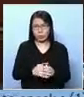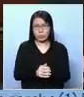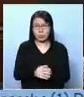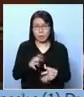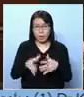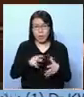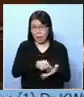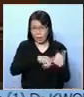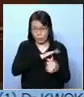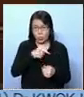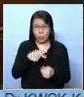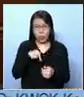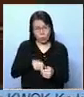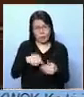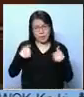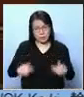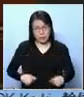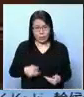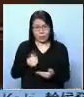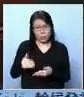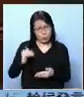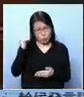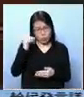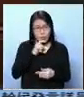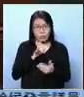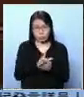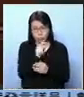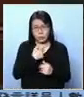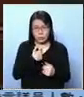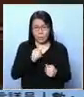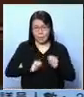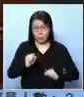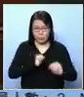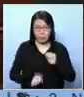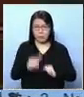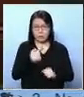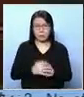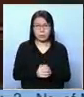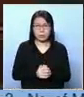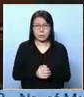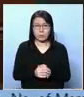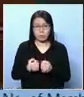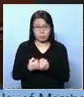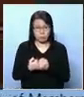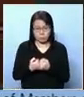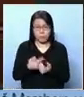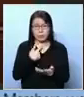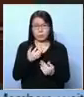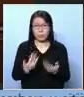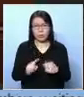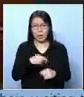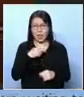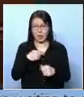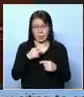邊係尊貴的議員，應該要有尊貴嘅一個表現，去據理力爭。但係點解會破